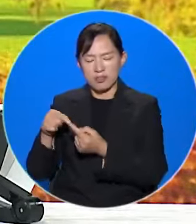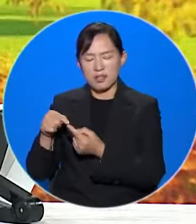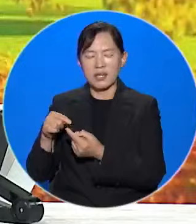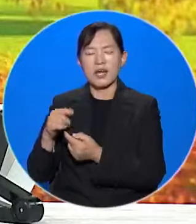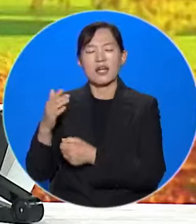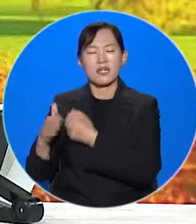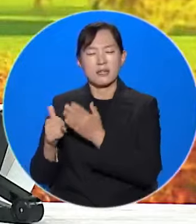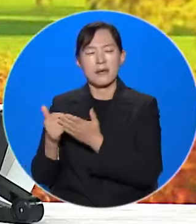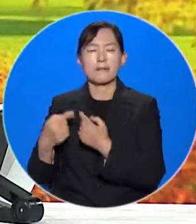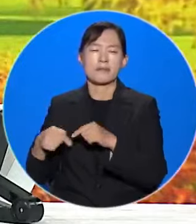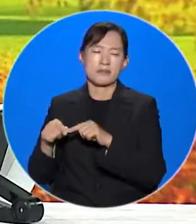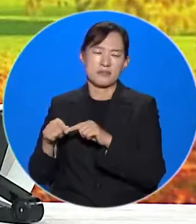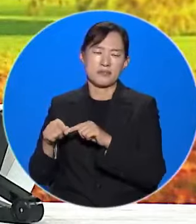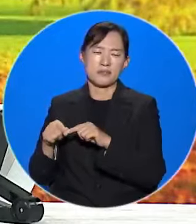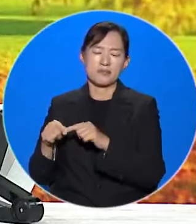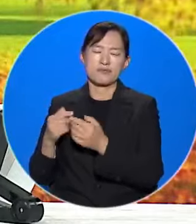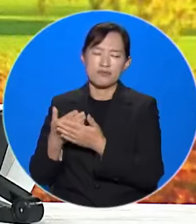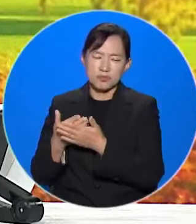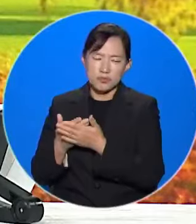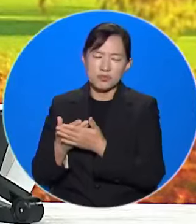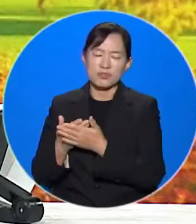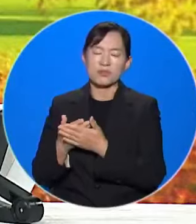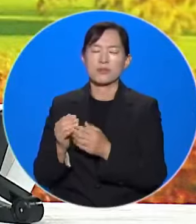아들을 통해서 칭해 주시면. 네.